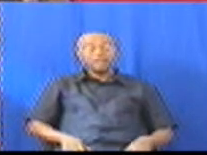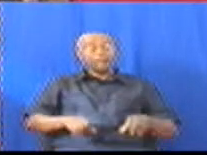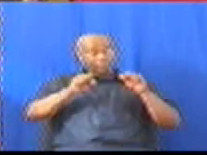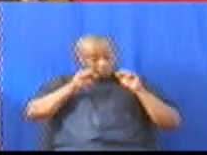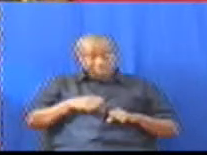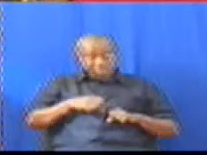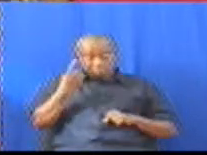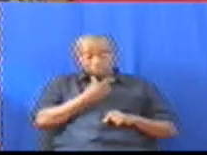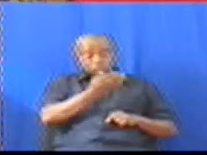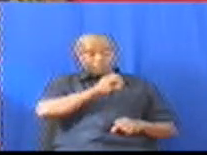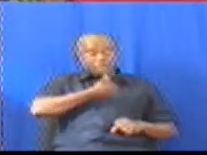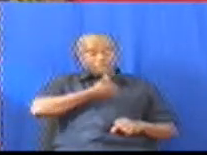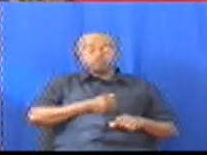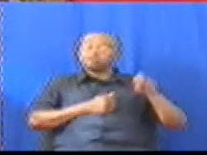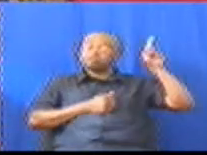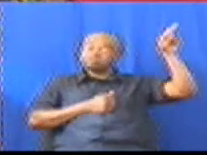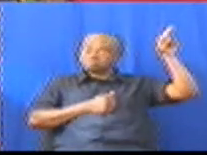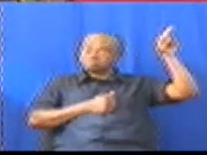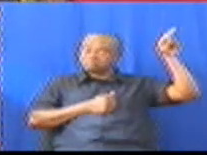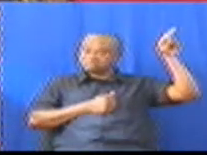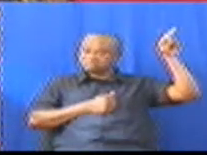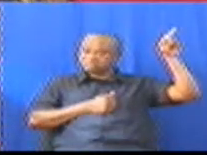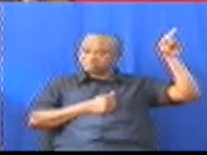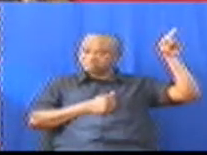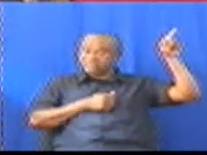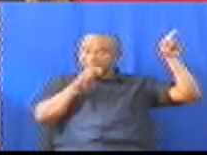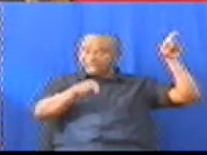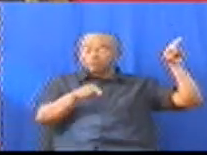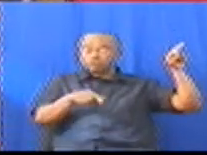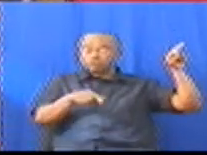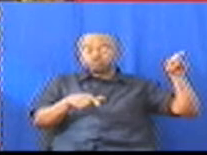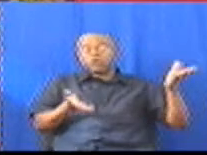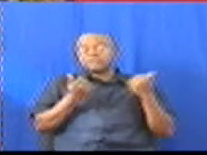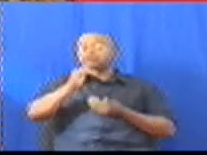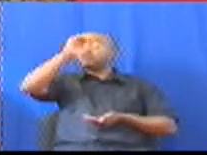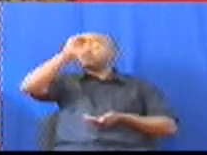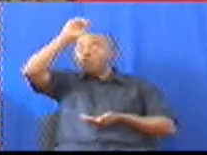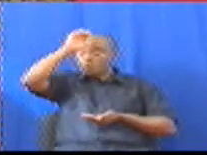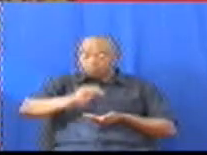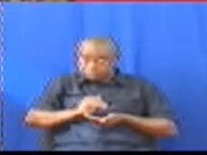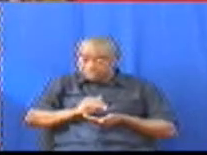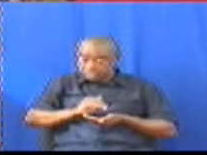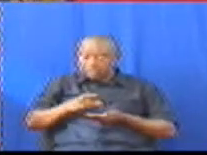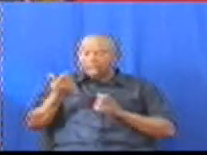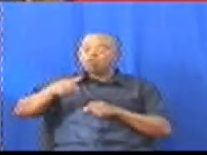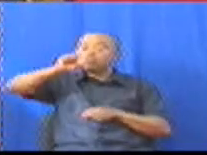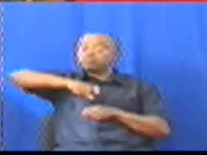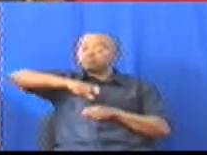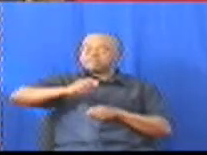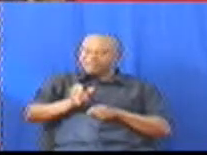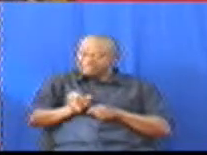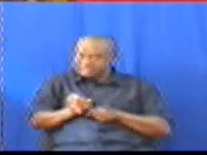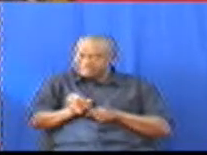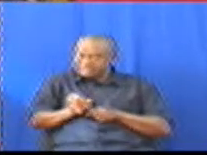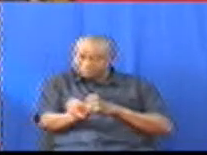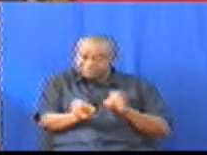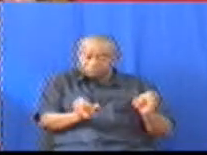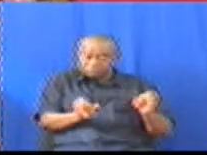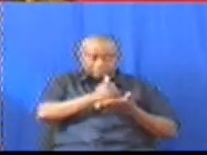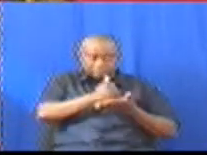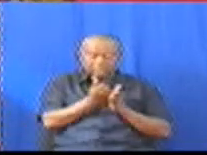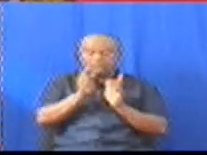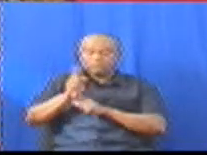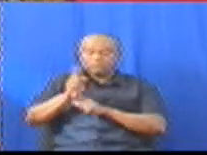raisi, ndo kutakuwa kuna ongezeko au punguzo la vitengo na idara mbalimbali za hapa